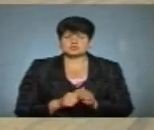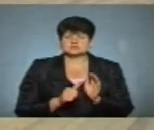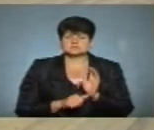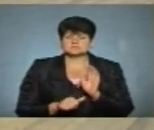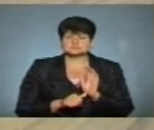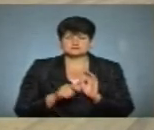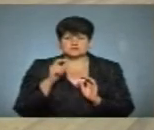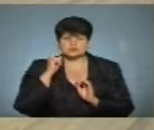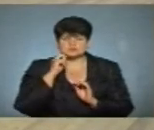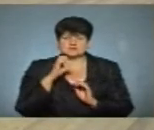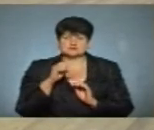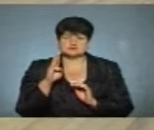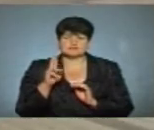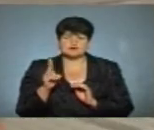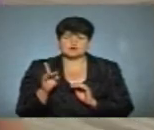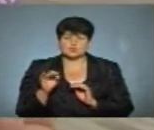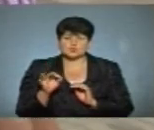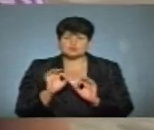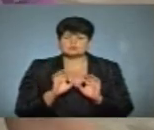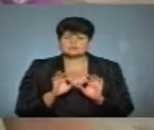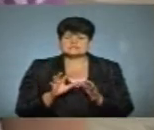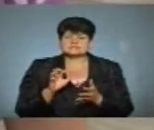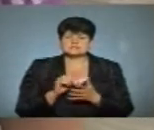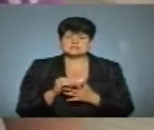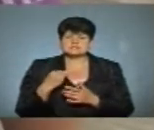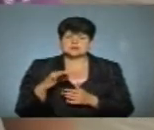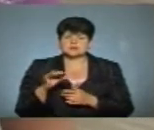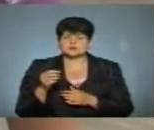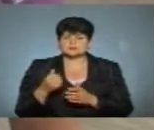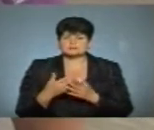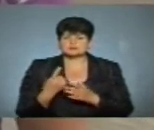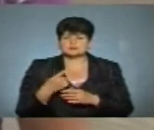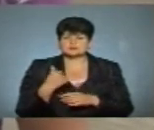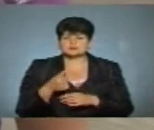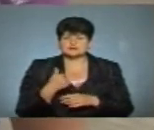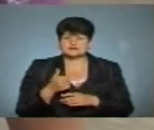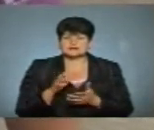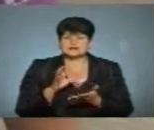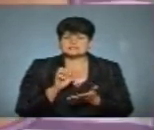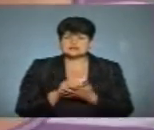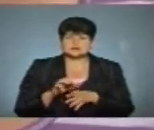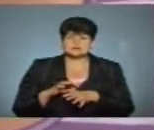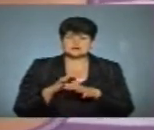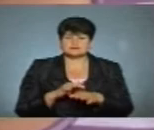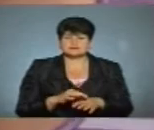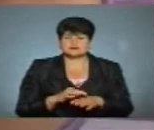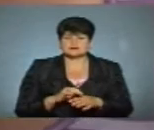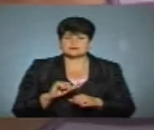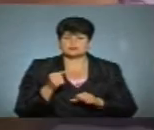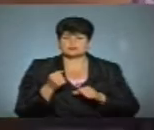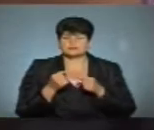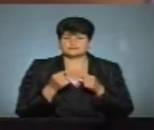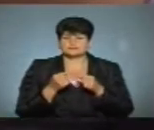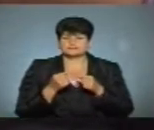66-річна Світлана Шкварко розповіла, займається йогою близько року. На заняття її привела подруга. Важкі немножечко у